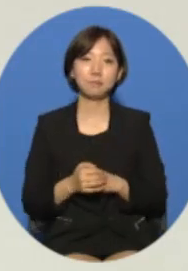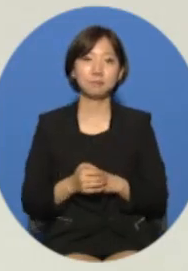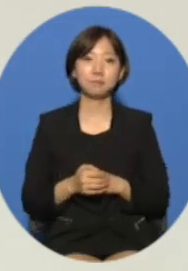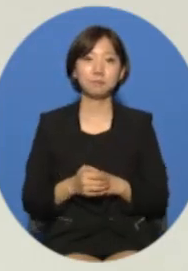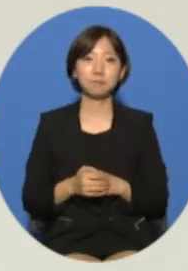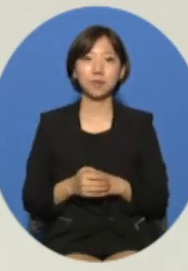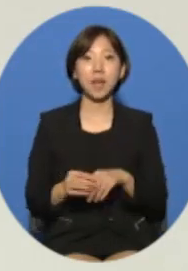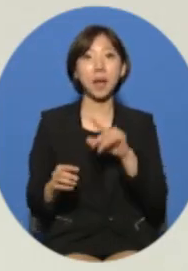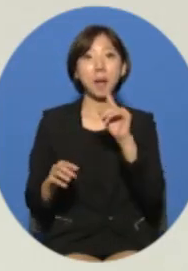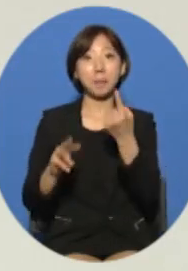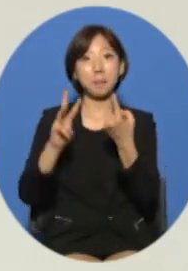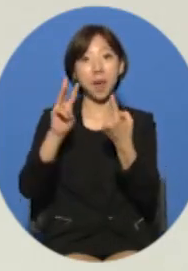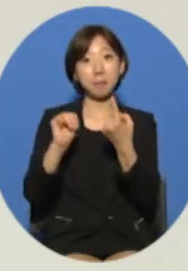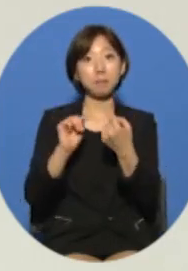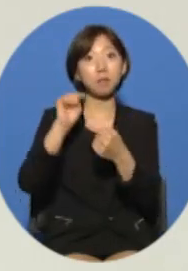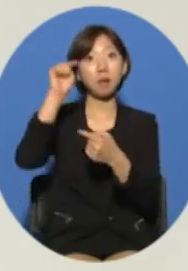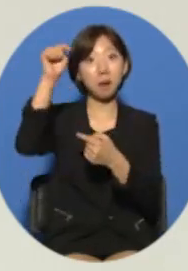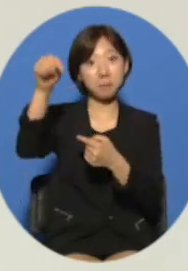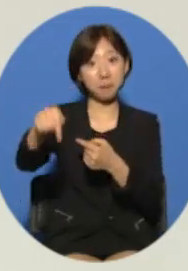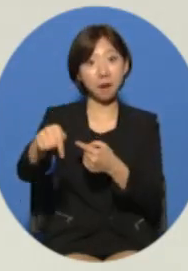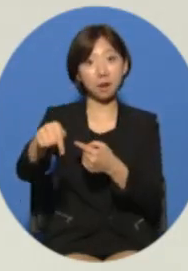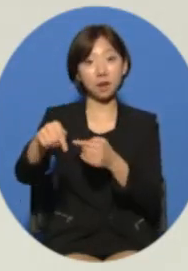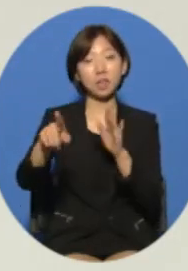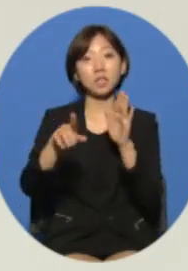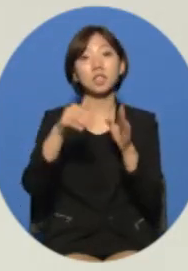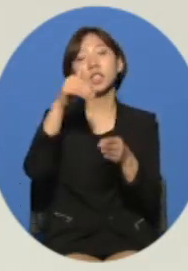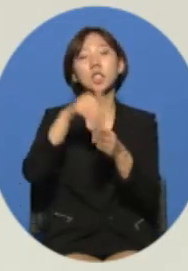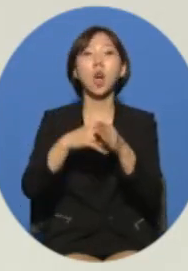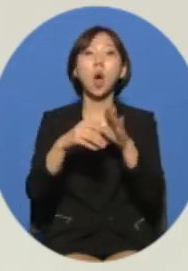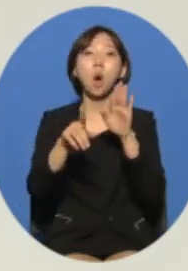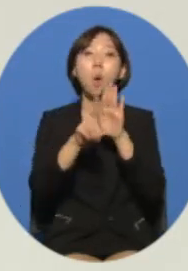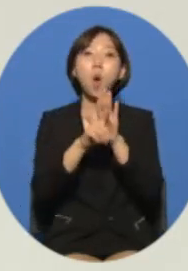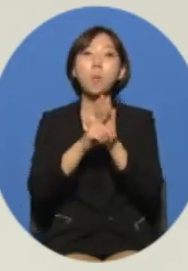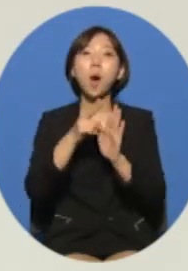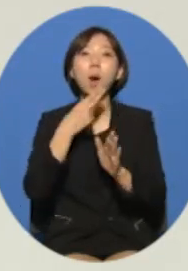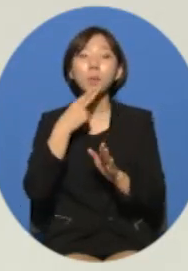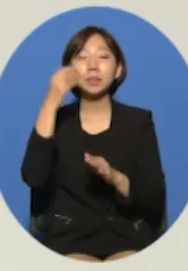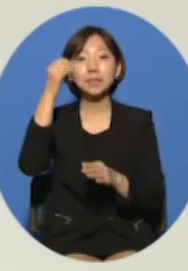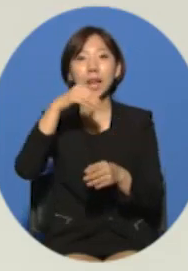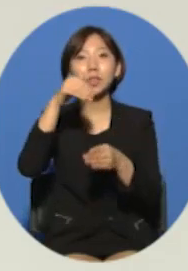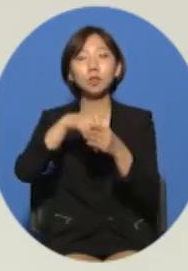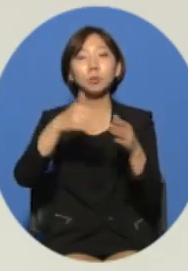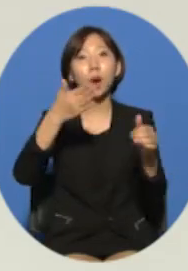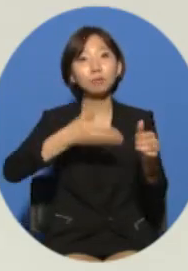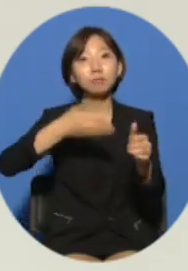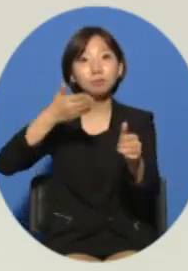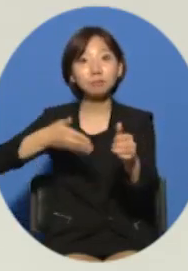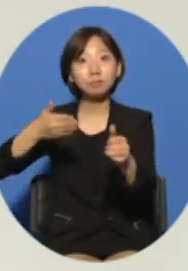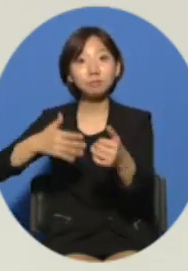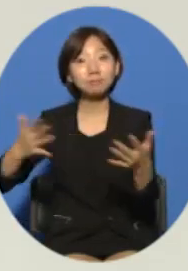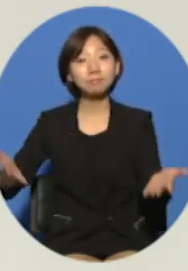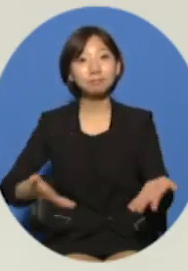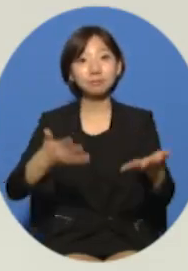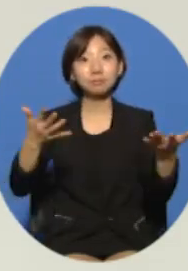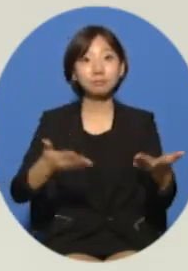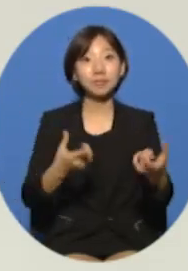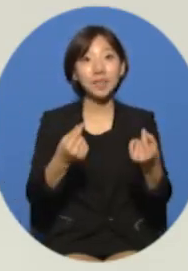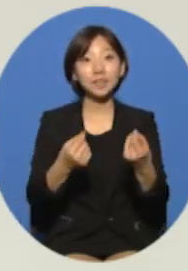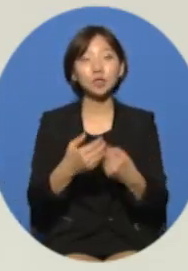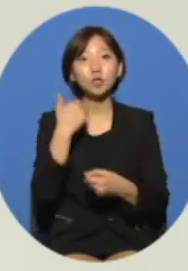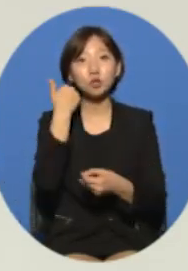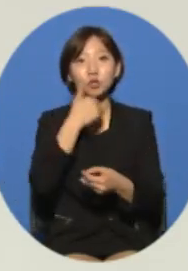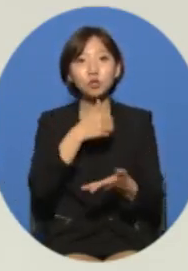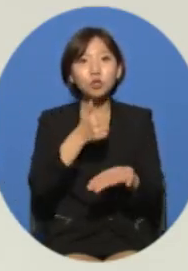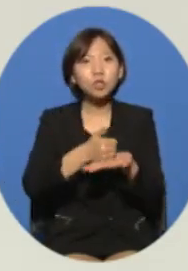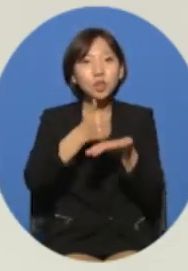100m 밖에서는 선거 운동을 하지 않고 네. 투표하십시오. 네. 투표 동료. 네, 말하자면 누구를 찍으라는 얘기는 하면 안 되고